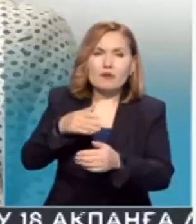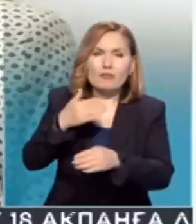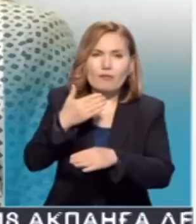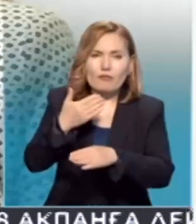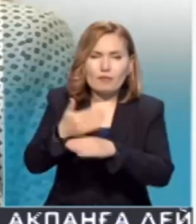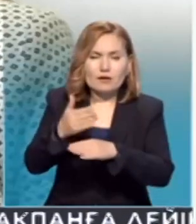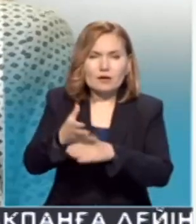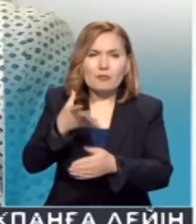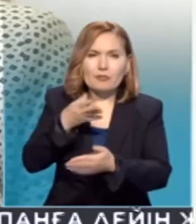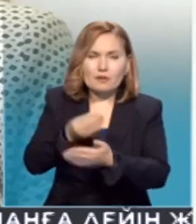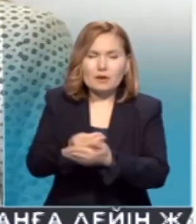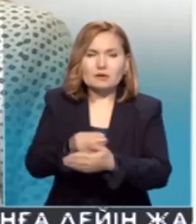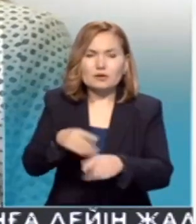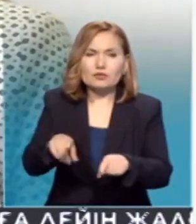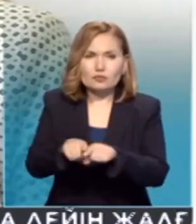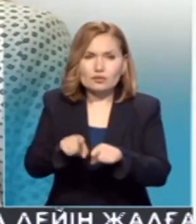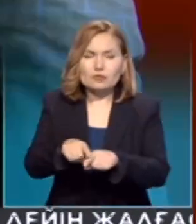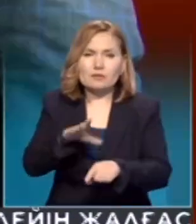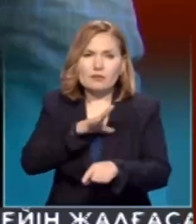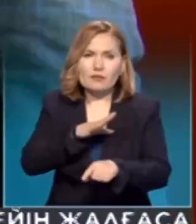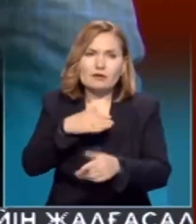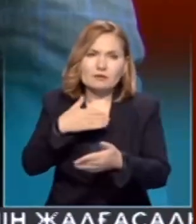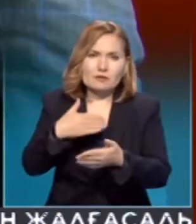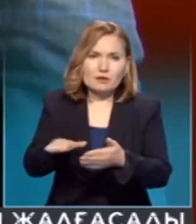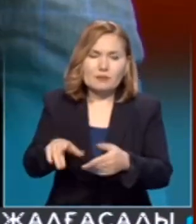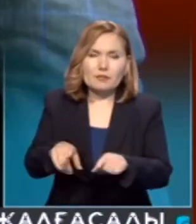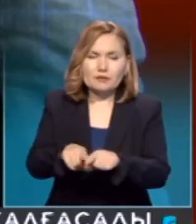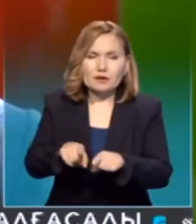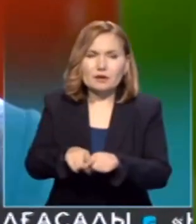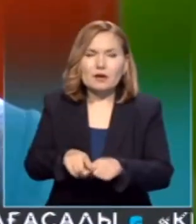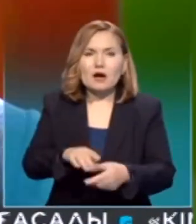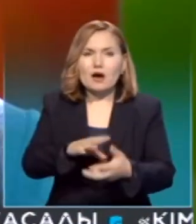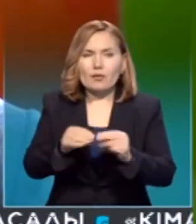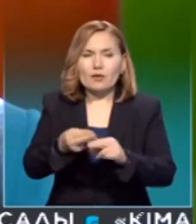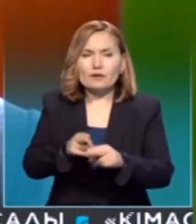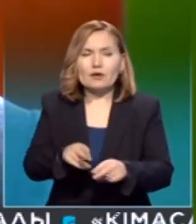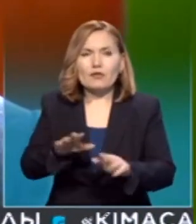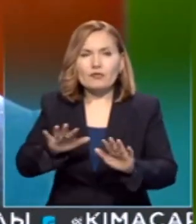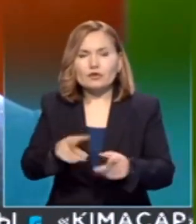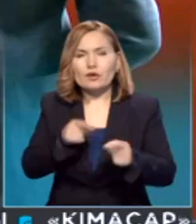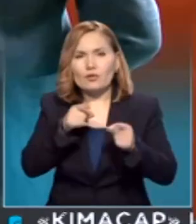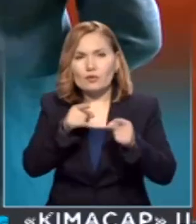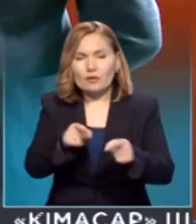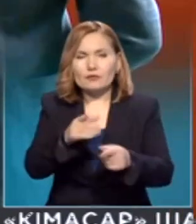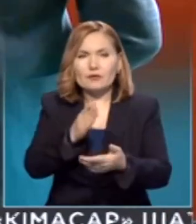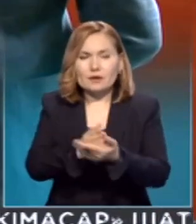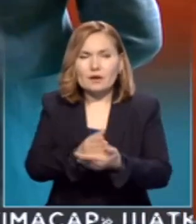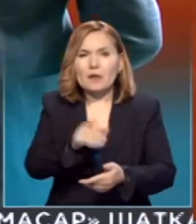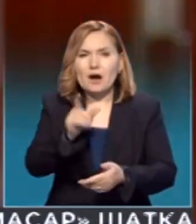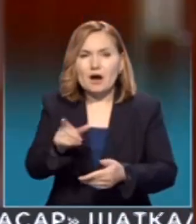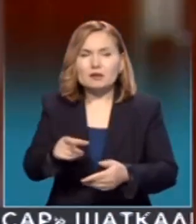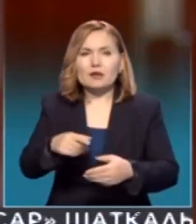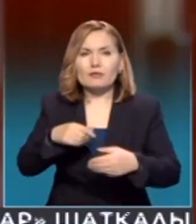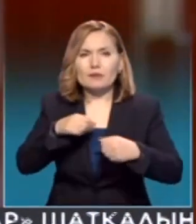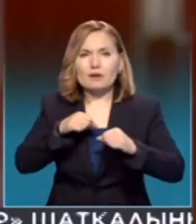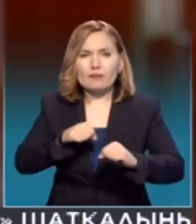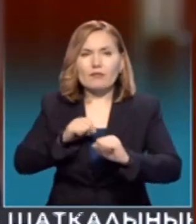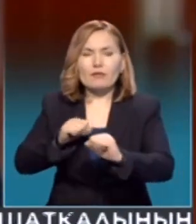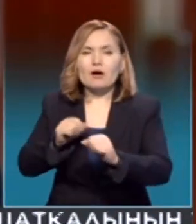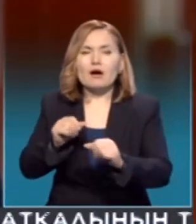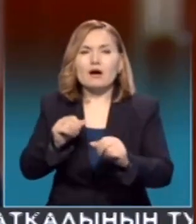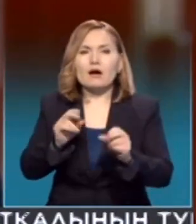бір өзінің графикін жасауға көмектеседі. Ал егер көмек емес, қоқан лоқы көрсетіп жатса, қалай қорғану керек? Ұлттық